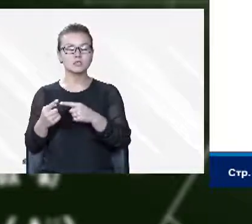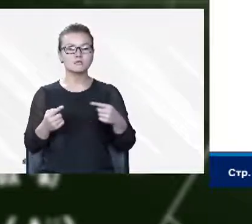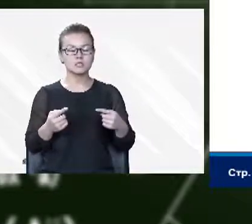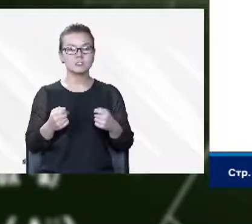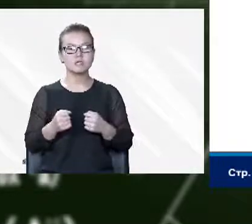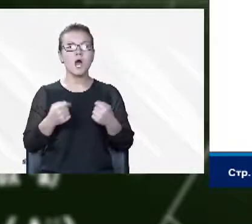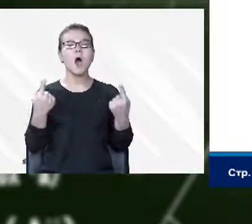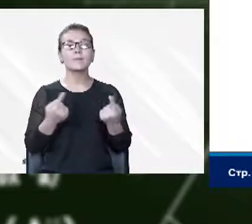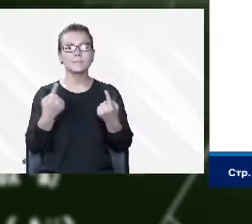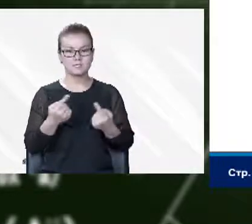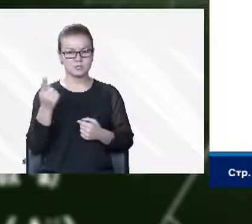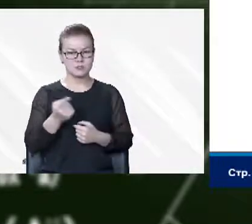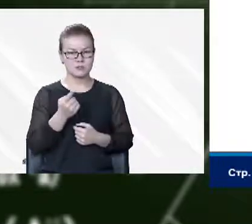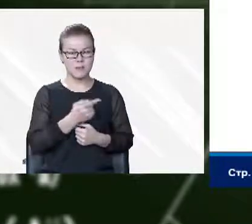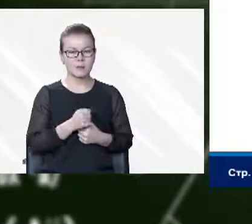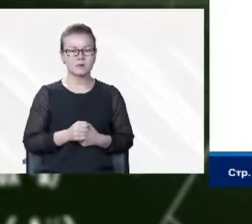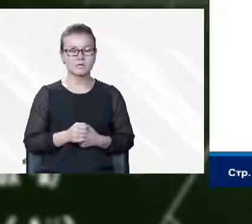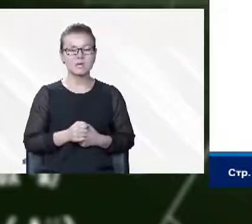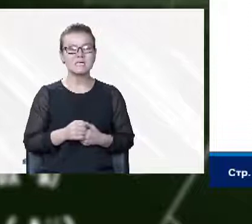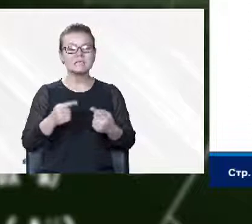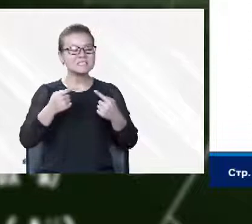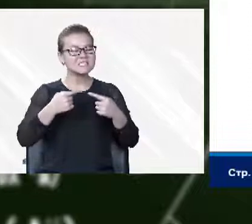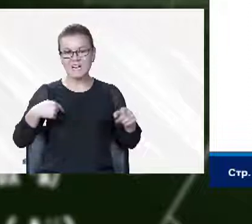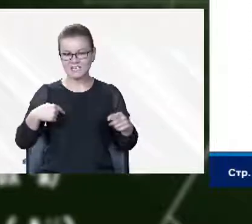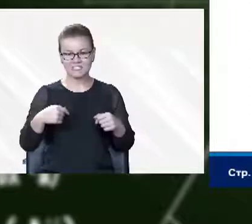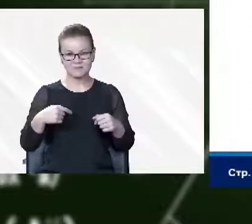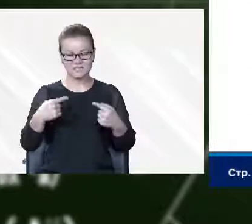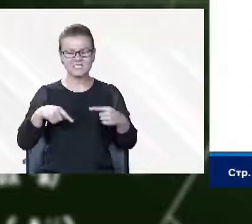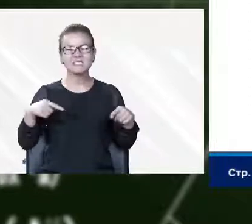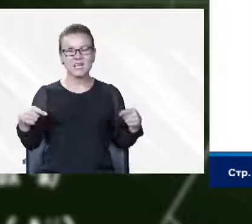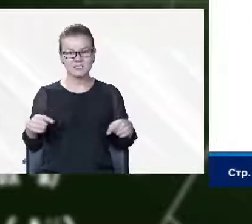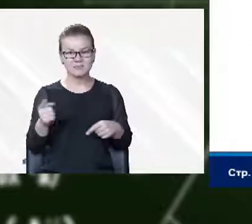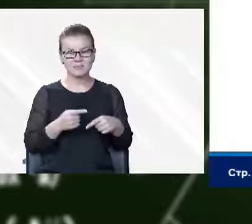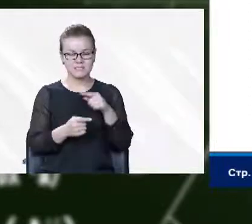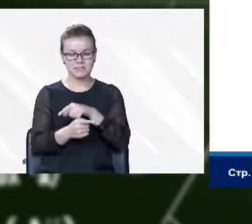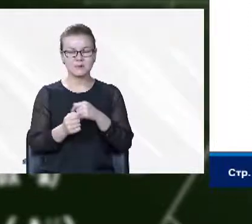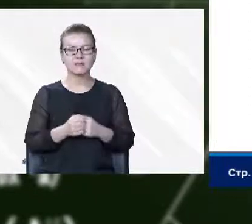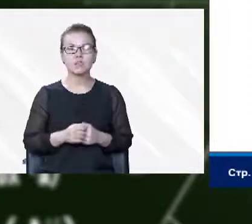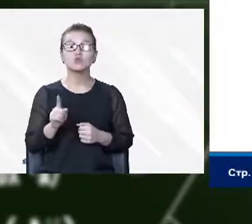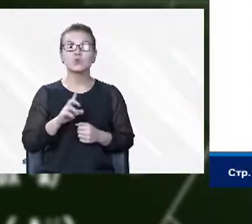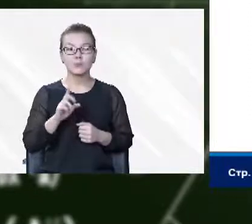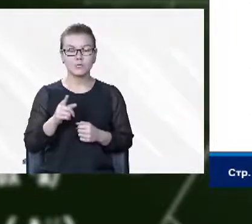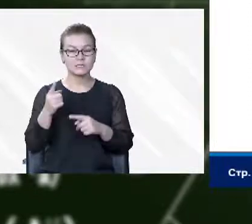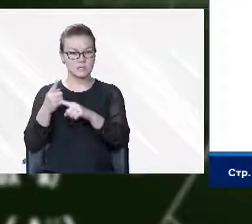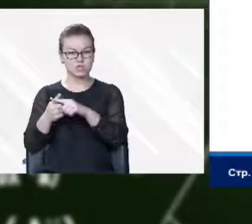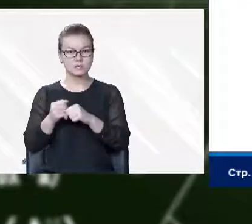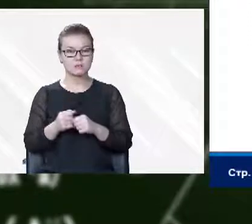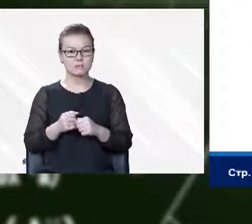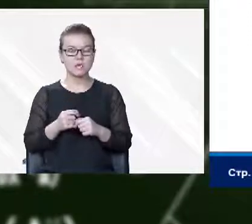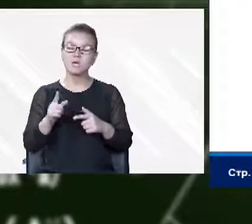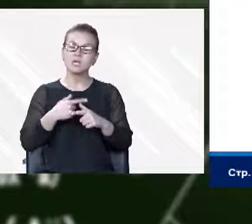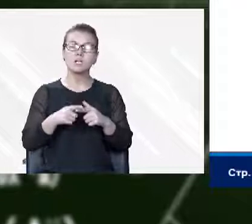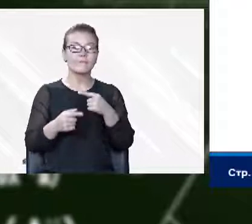вычитания обыкновенных дробей с разными знаменателями. Чтобы сложить